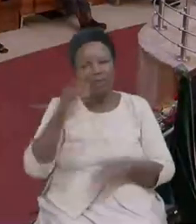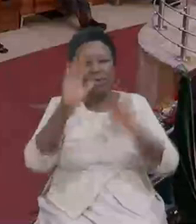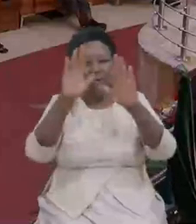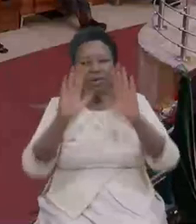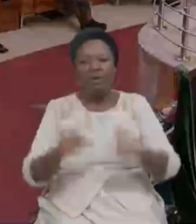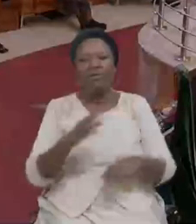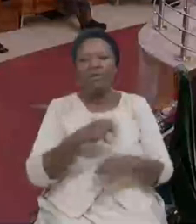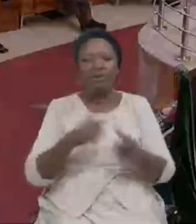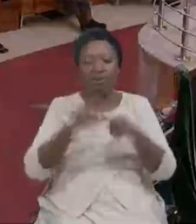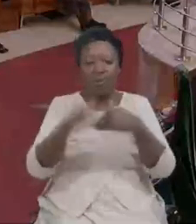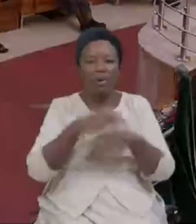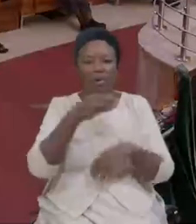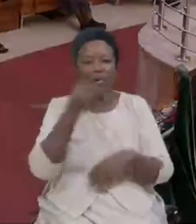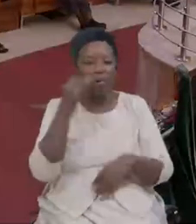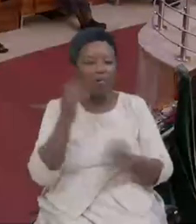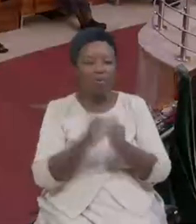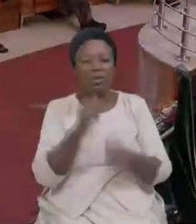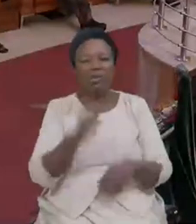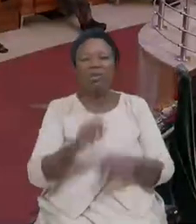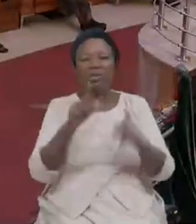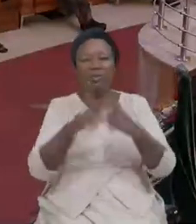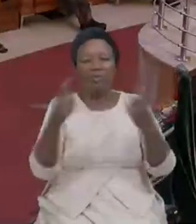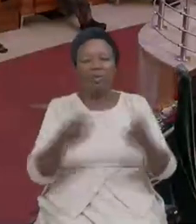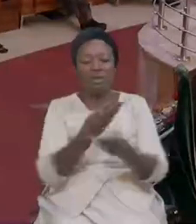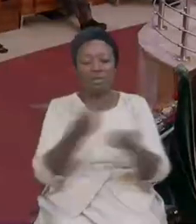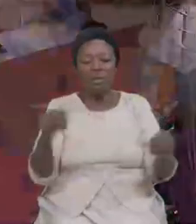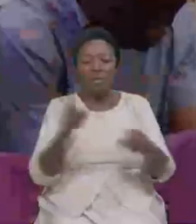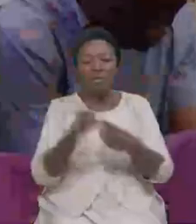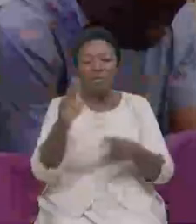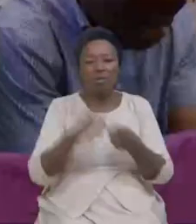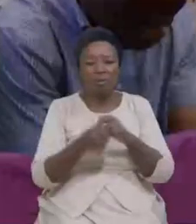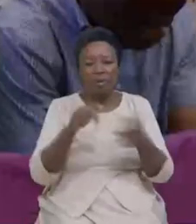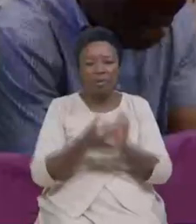les problèmes que disparaissent au nom de Jésus.